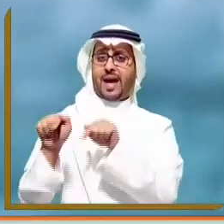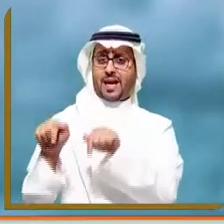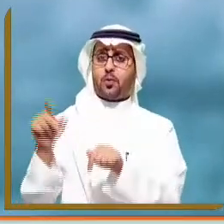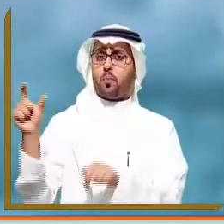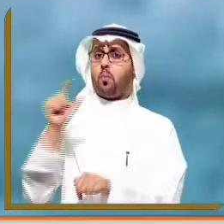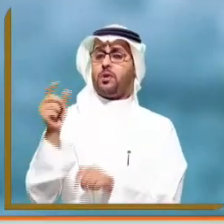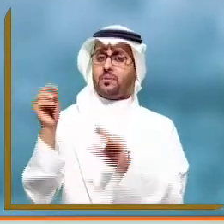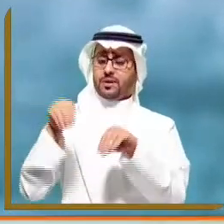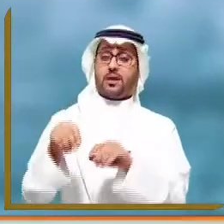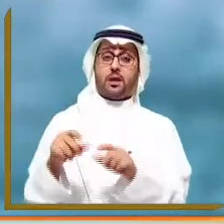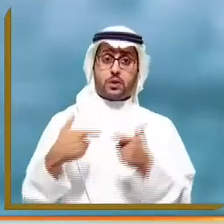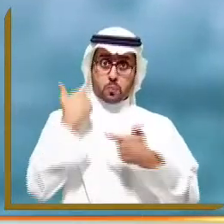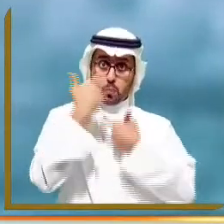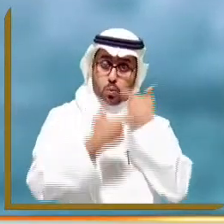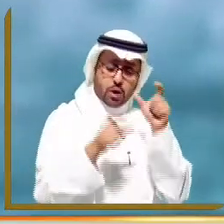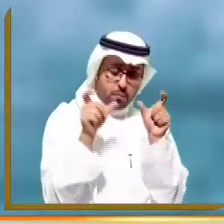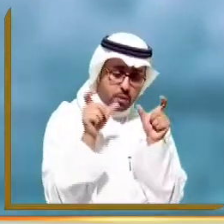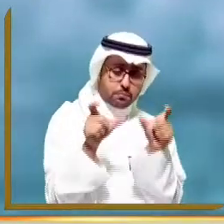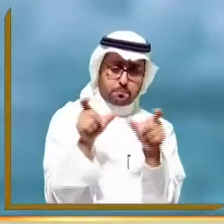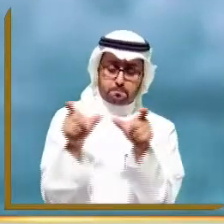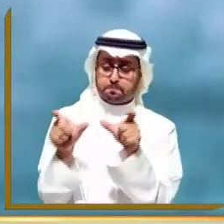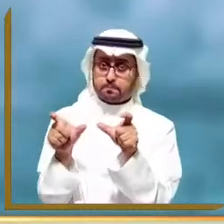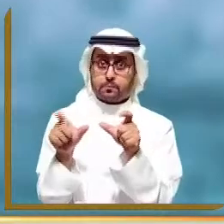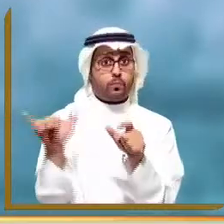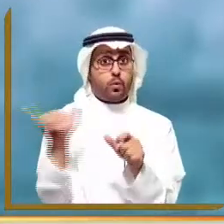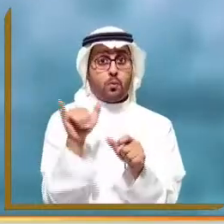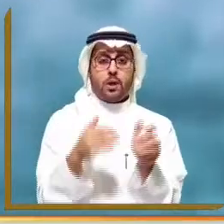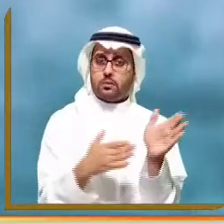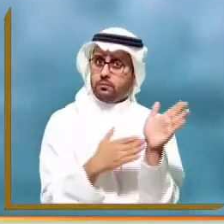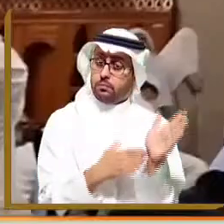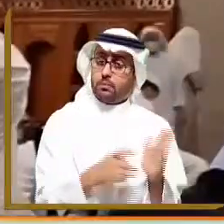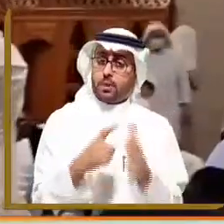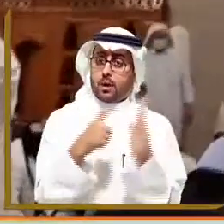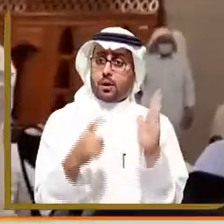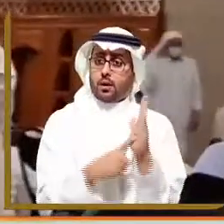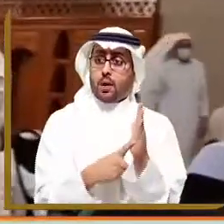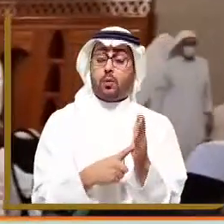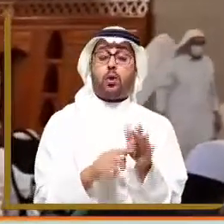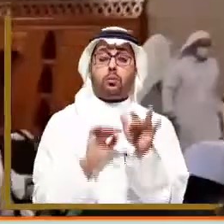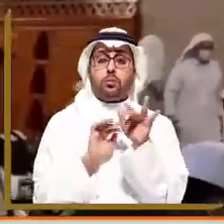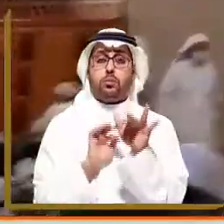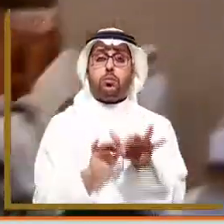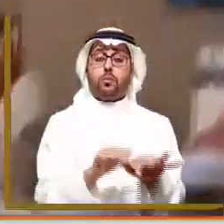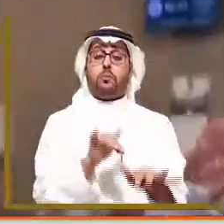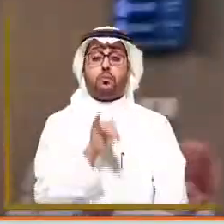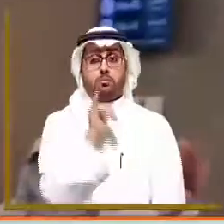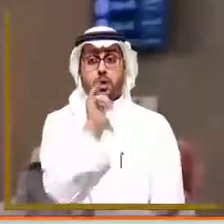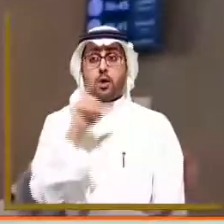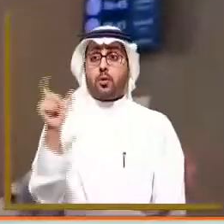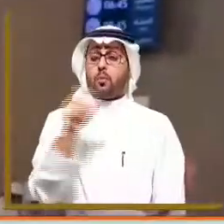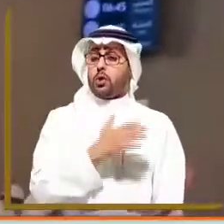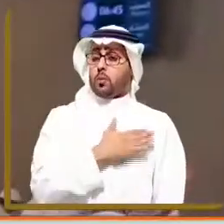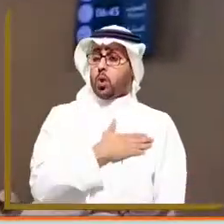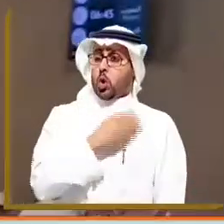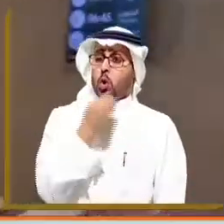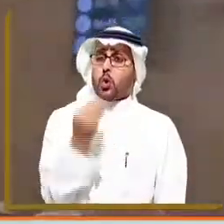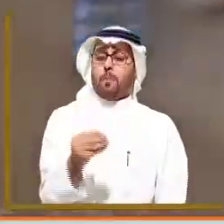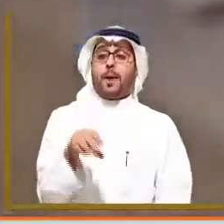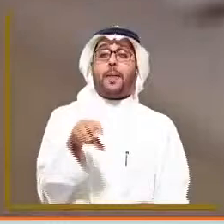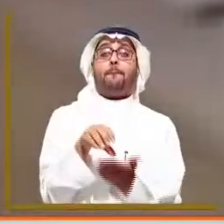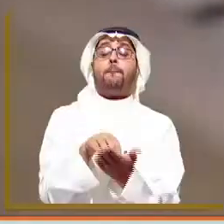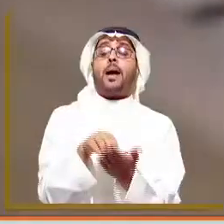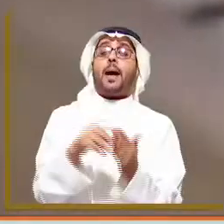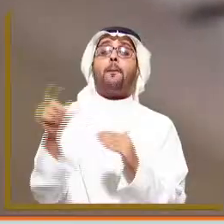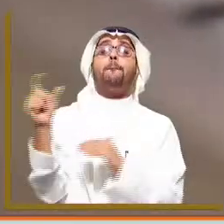الإسلامية والدعوة والإرشاد بالمنطقة، وذلك تحقيقا لمعايير السلامة والوقاية من فيروس كورونا المستجد وسط تنفيذ